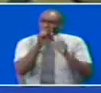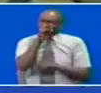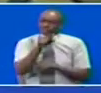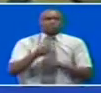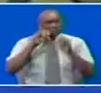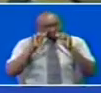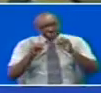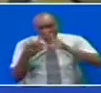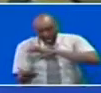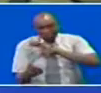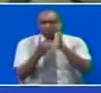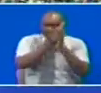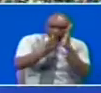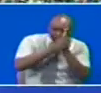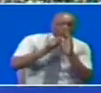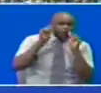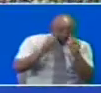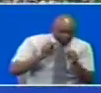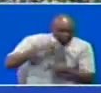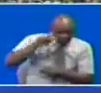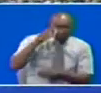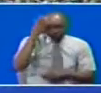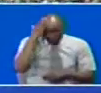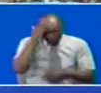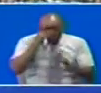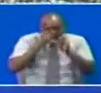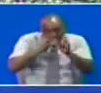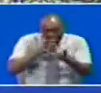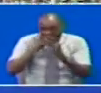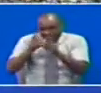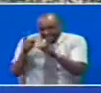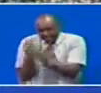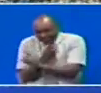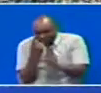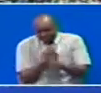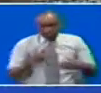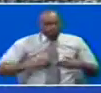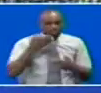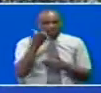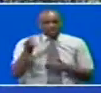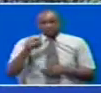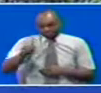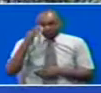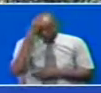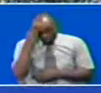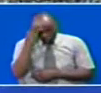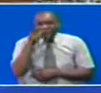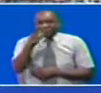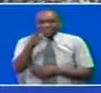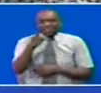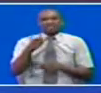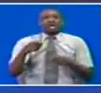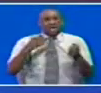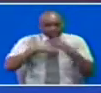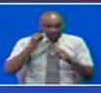maarifa na ujuzi mwafaka utakaowawezesha kutambua vipaji vya soka miongoni mwa wachezaji wa humu nchini. Zoezi hili linanuia